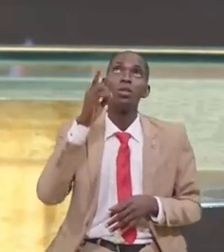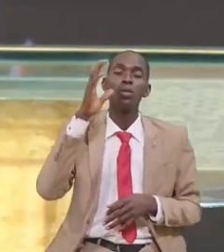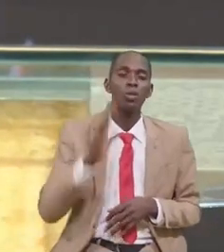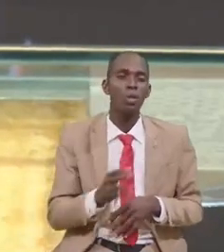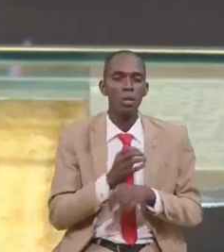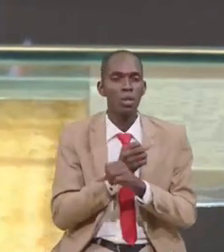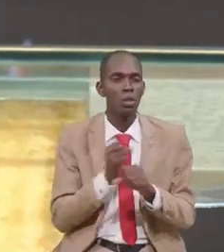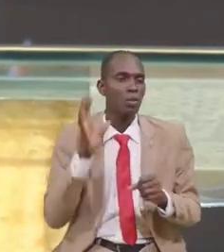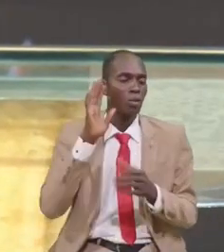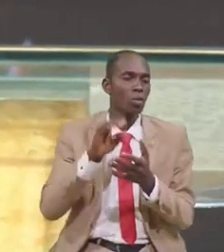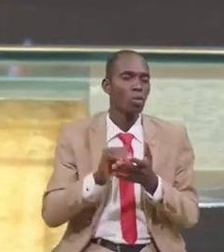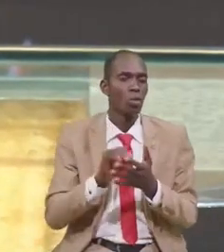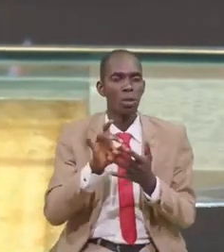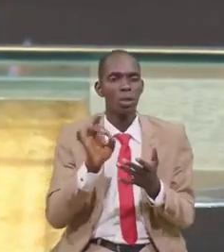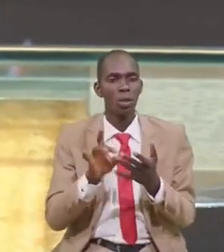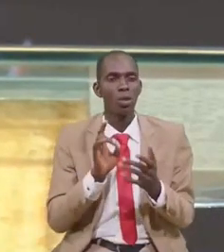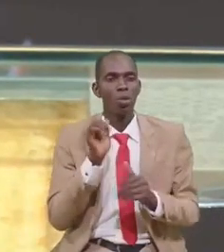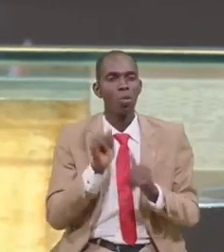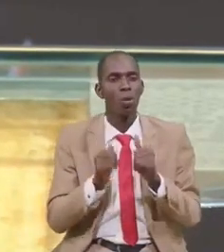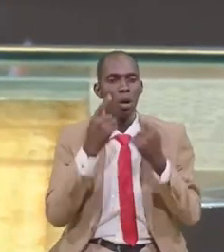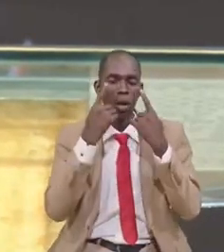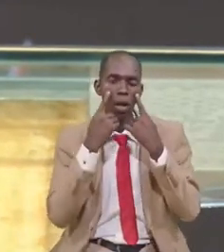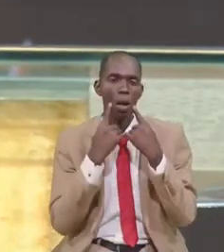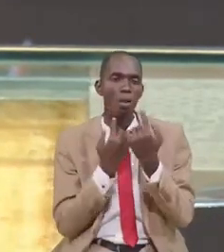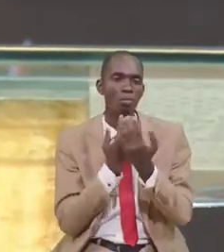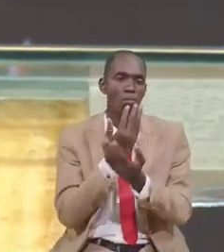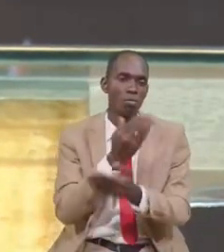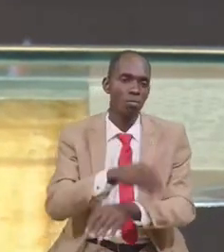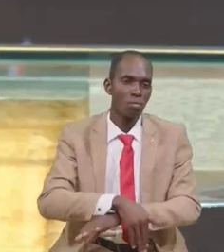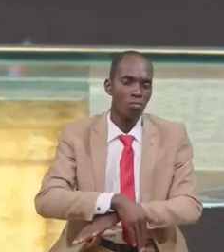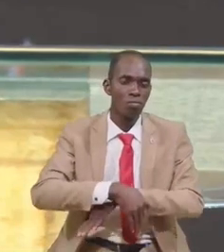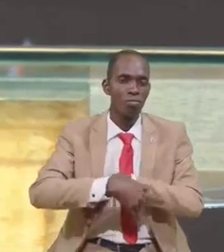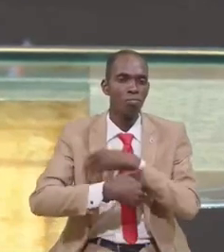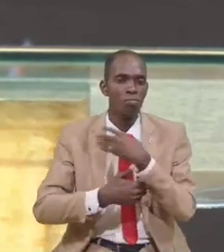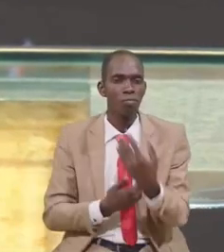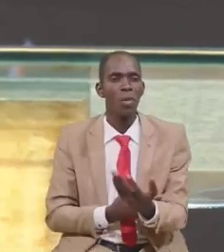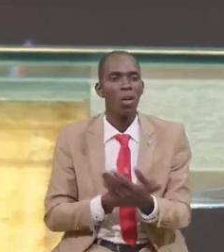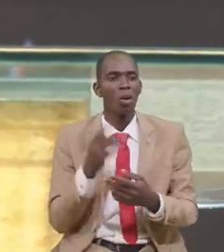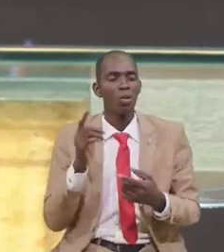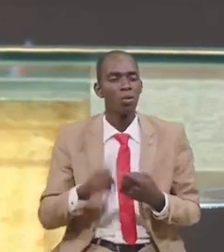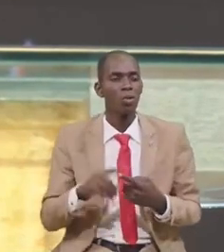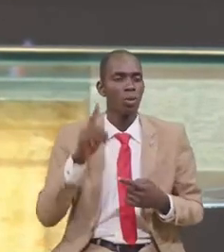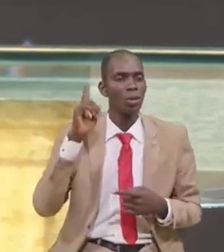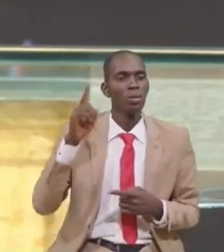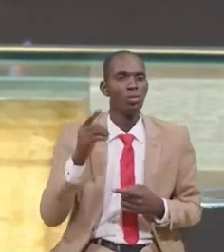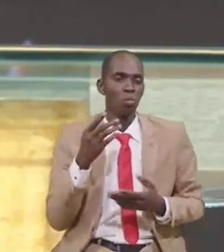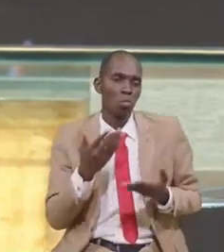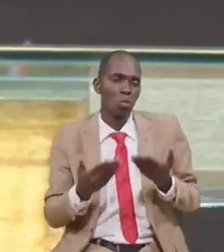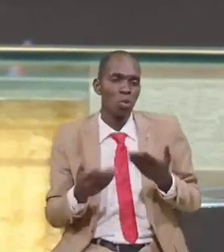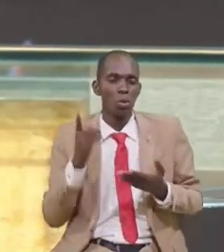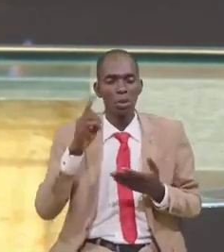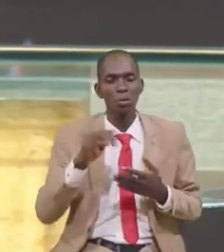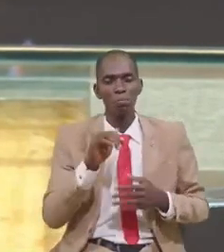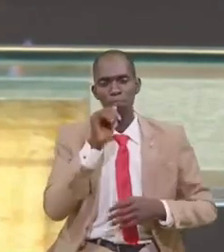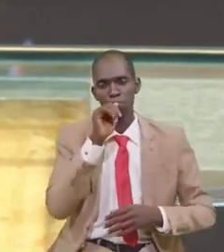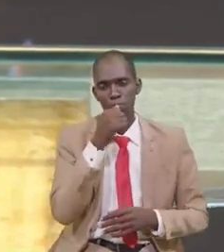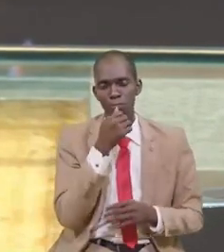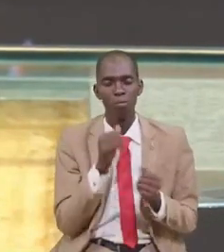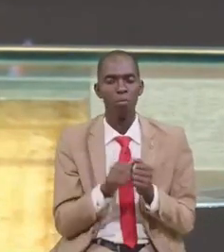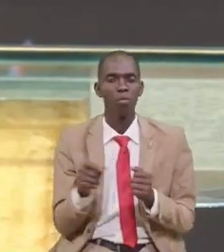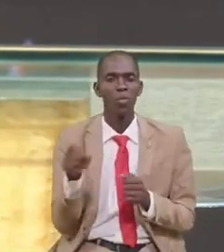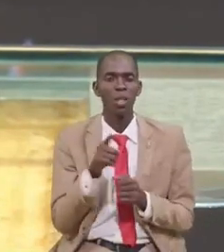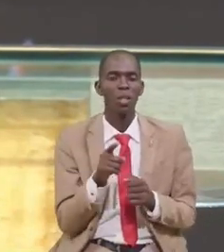ne fera-t-il pas justice à ses élus qui crient à lui, ses enfants, ses disciples, ceux